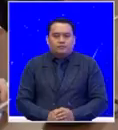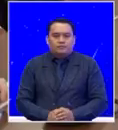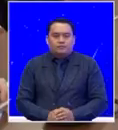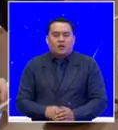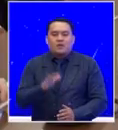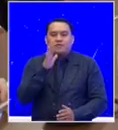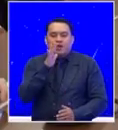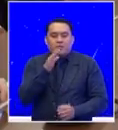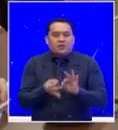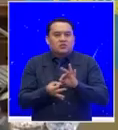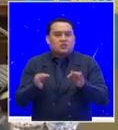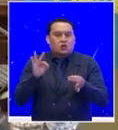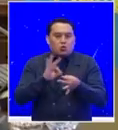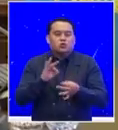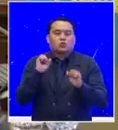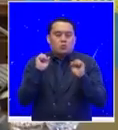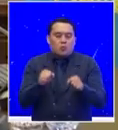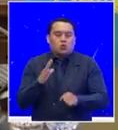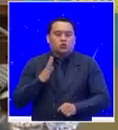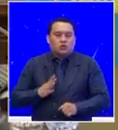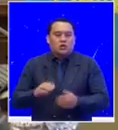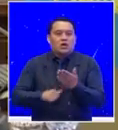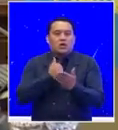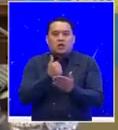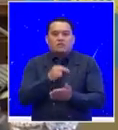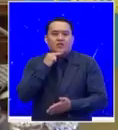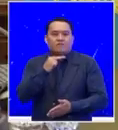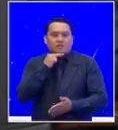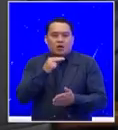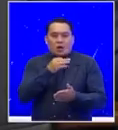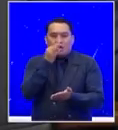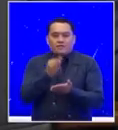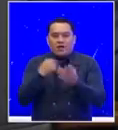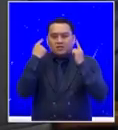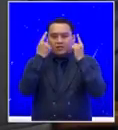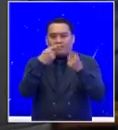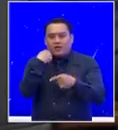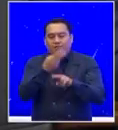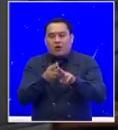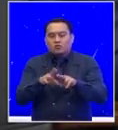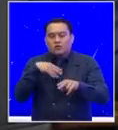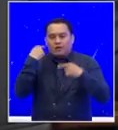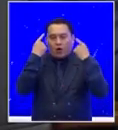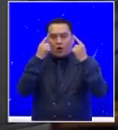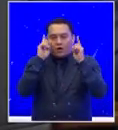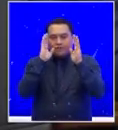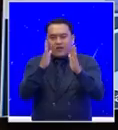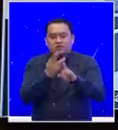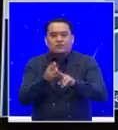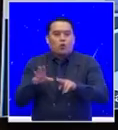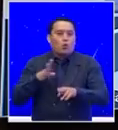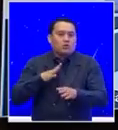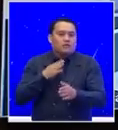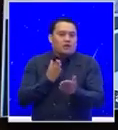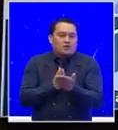Период сложный, но трудности преодолимы. Главное – концентрация внимания ответственных ведомств и поддержка населения, отметила аким области в